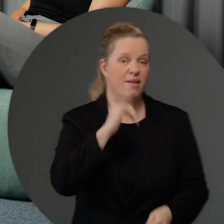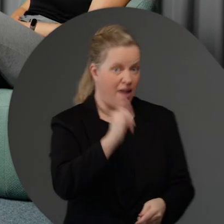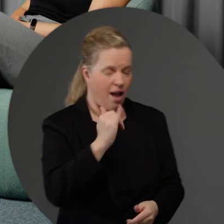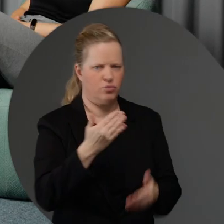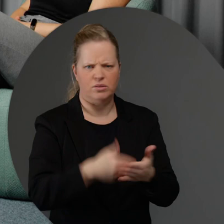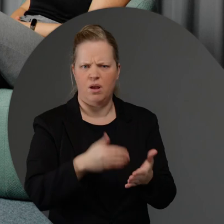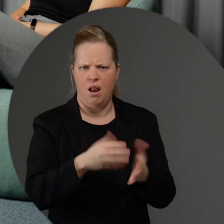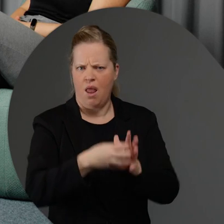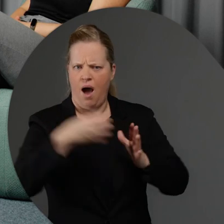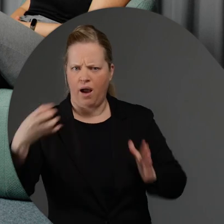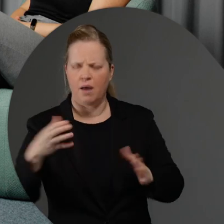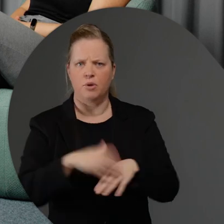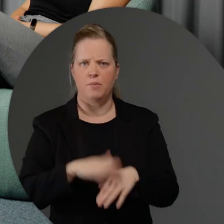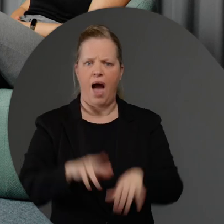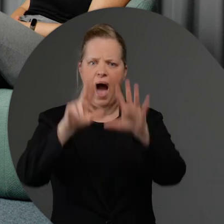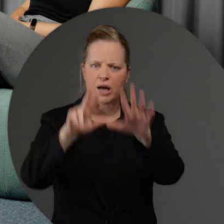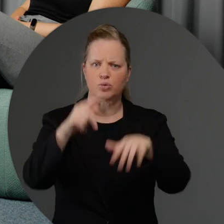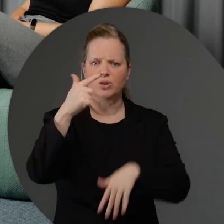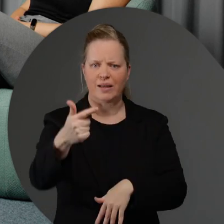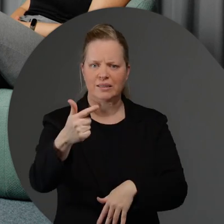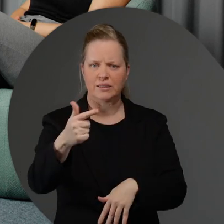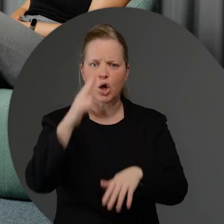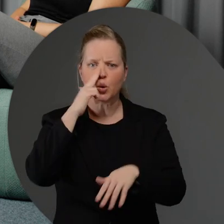Ja. Weil wenn jetzt vor dem